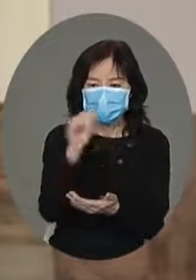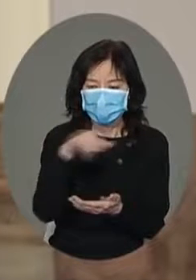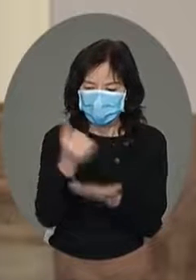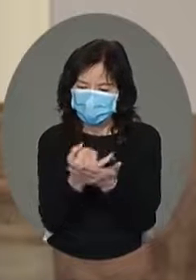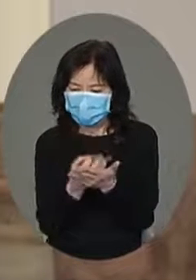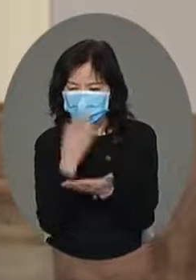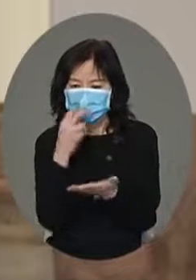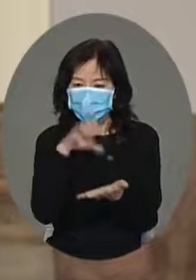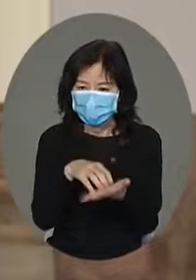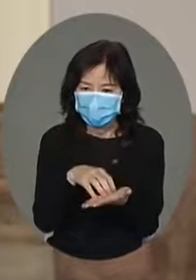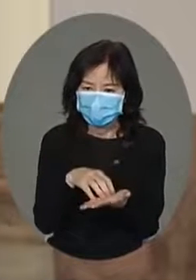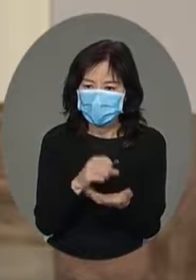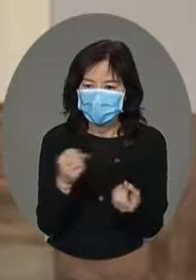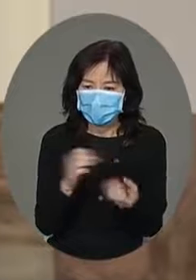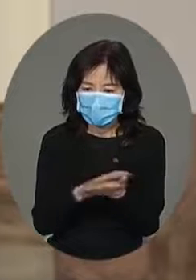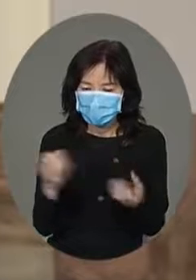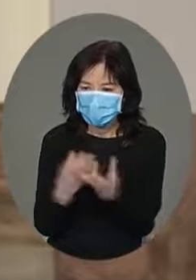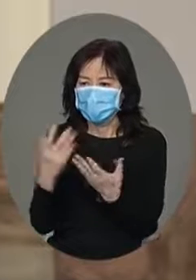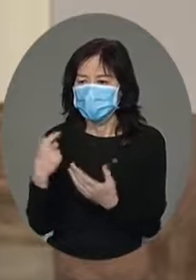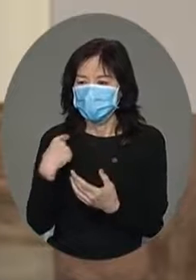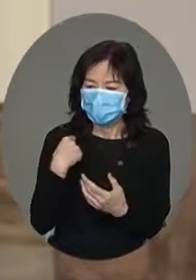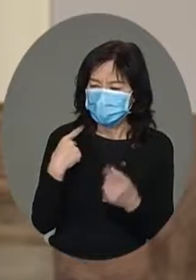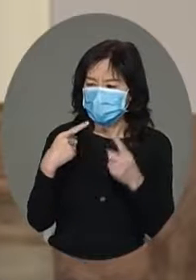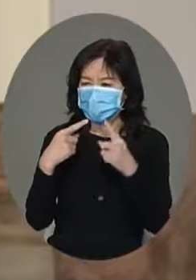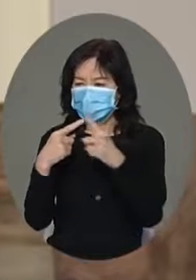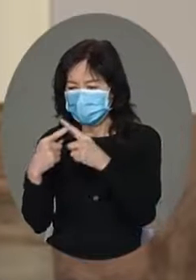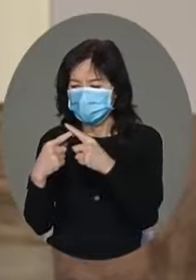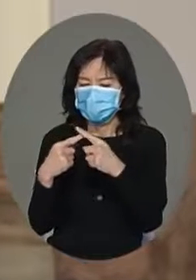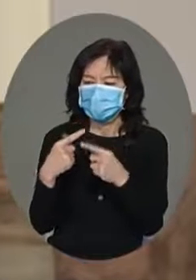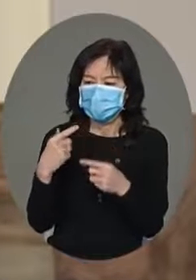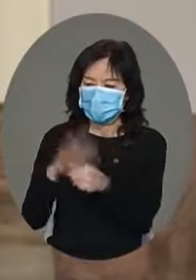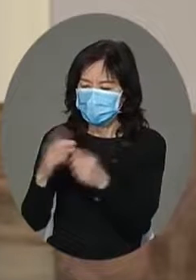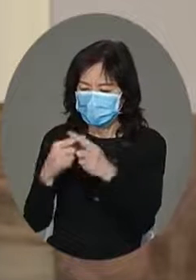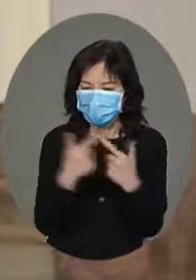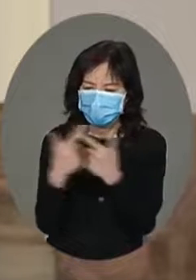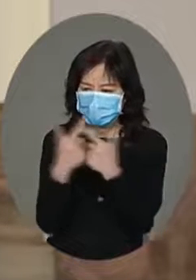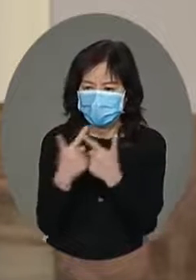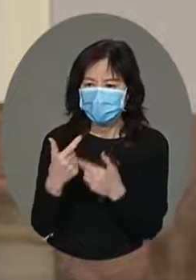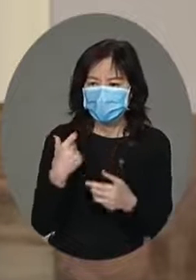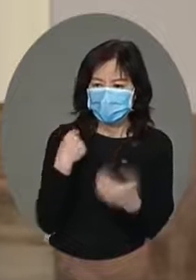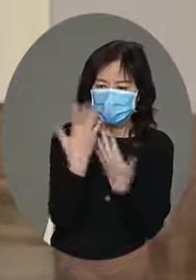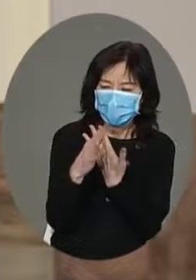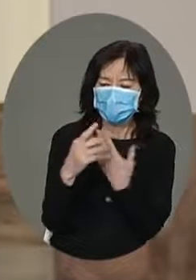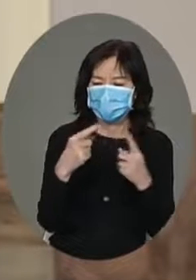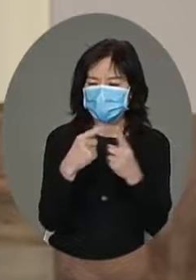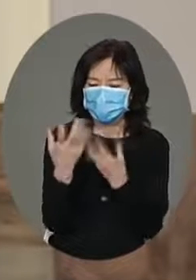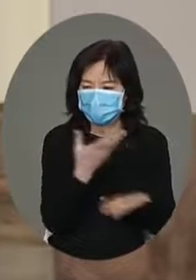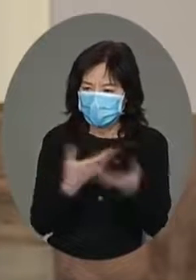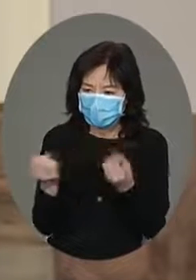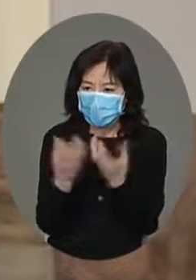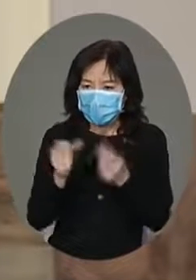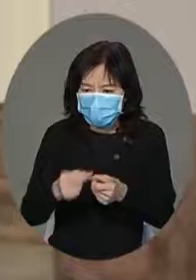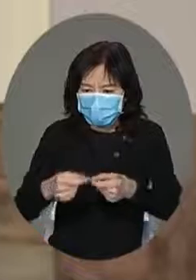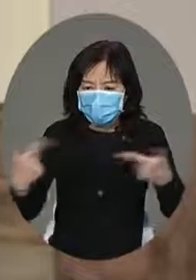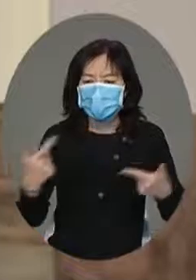言，事件引起中日網民激辯，甚至引發的中日外交風波，相信還會繼續